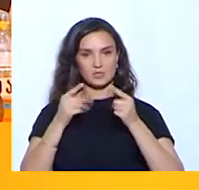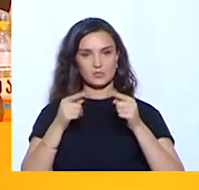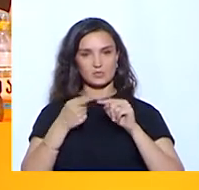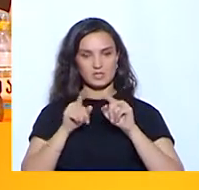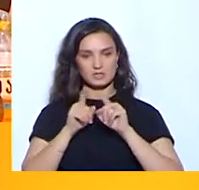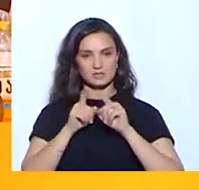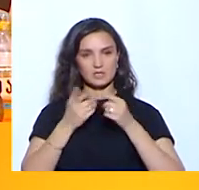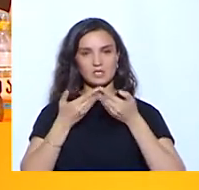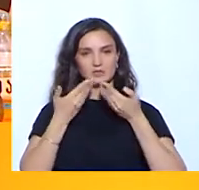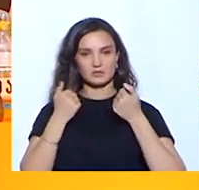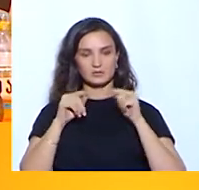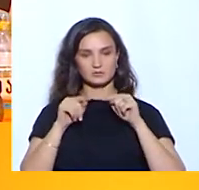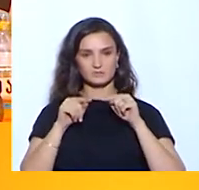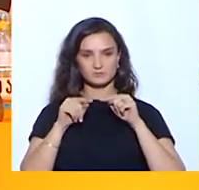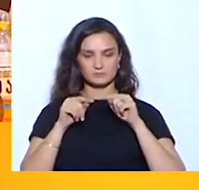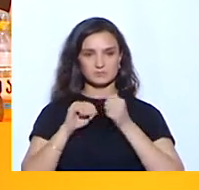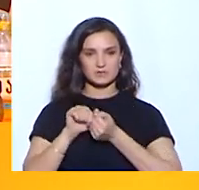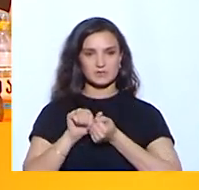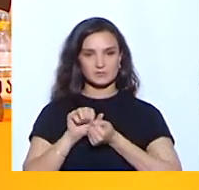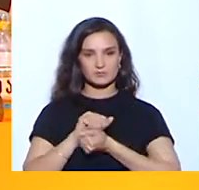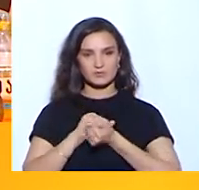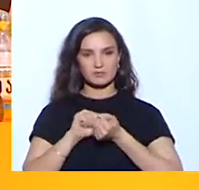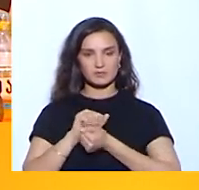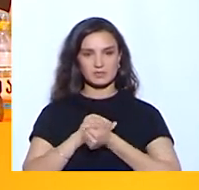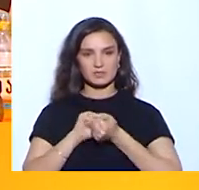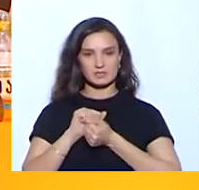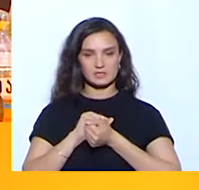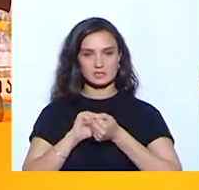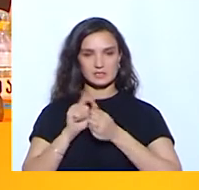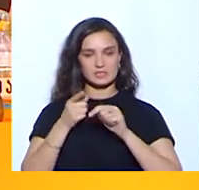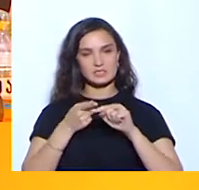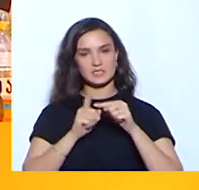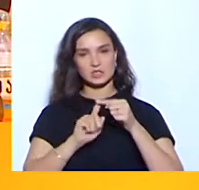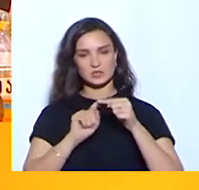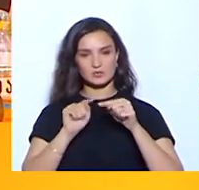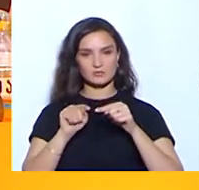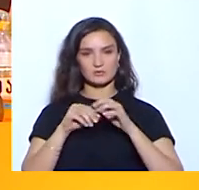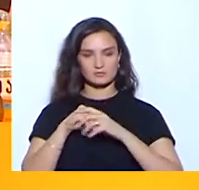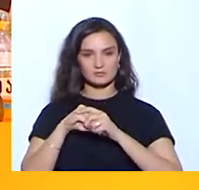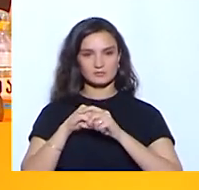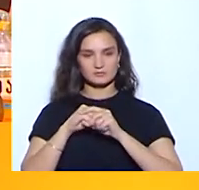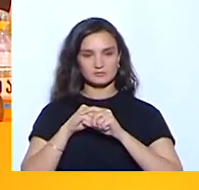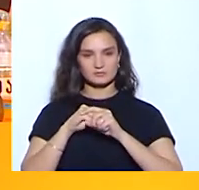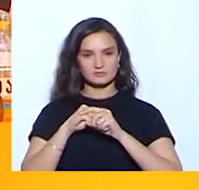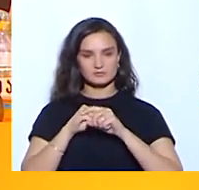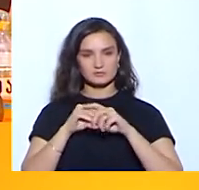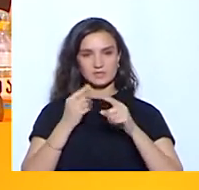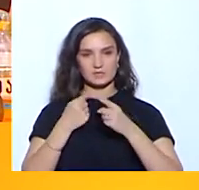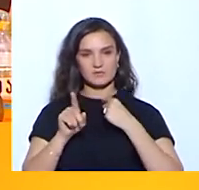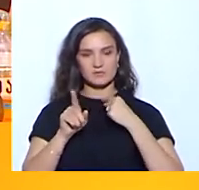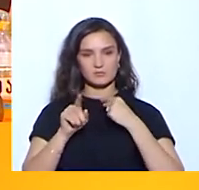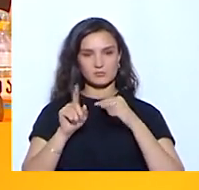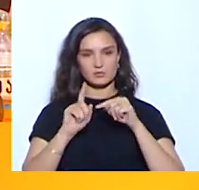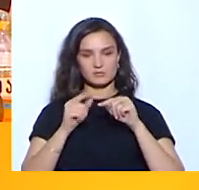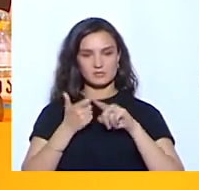რომელიც ასევე ადვილად გადასამუშავებელია, ის არის ნაწილობრივ ხსნადი, ამდენად მას განსხვავებული ფუნქცია აქვს